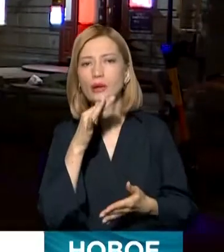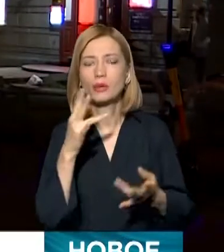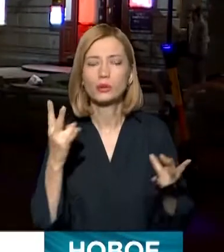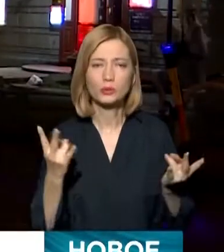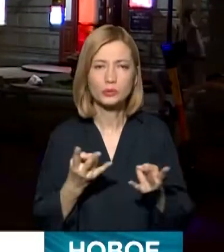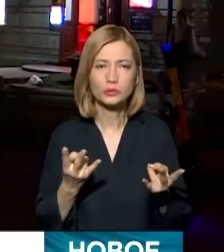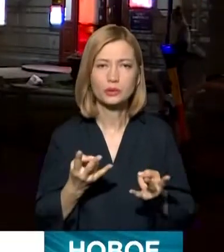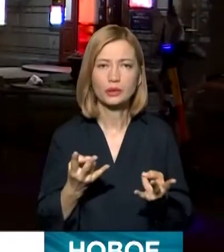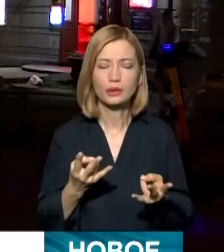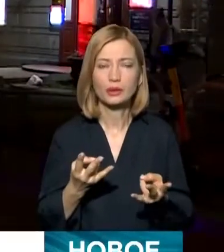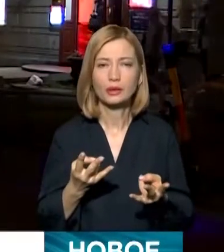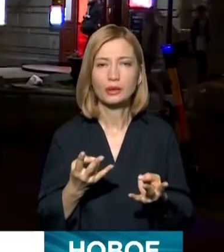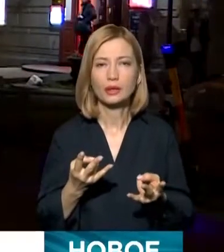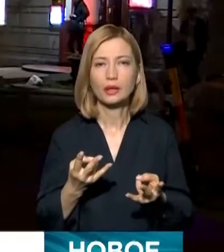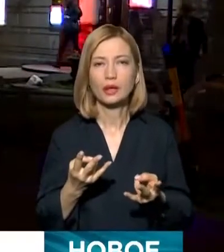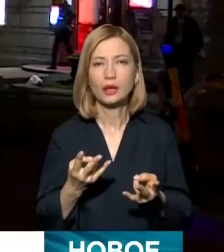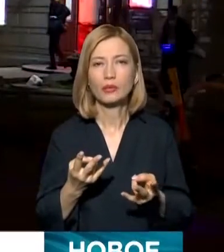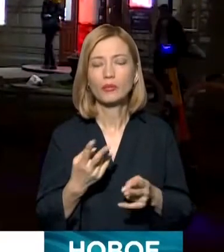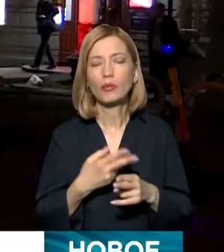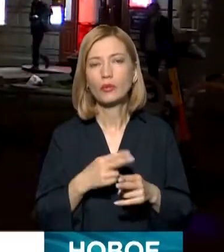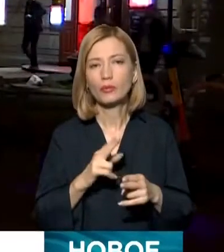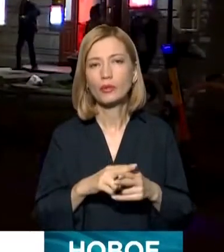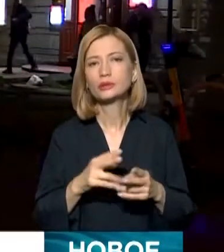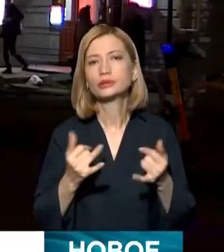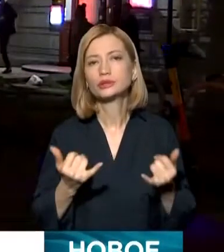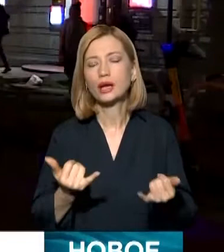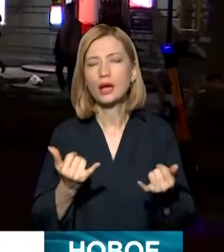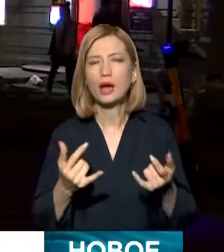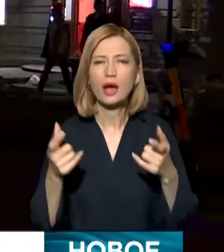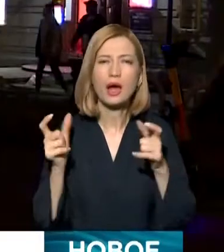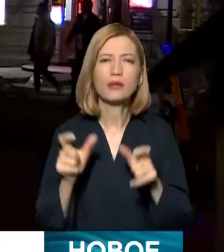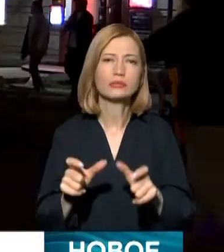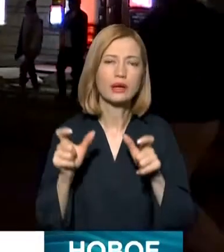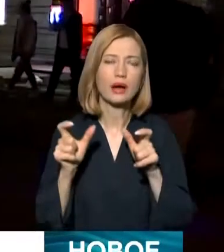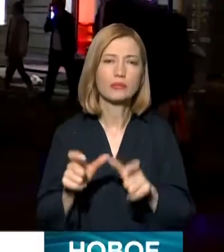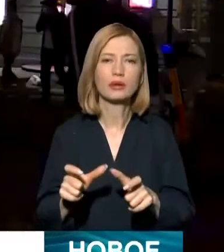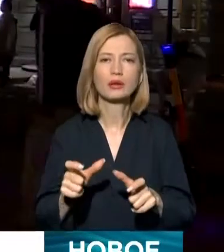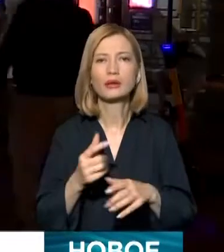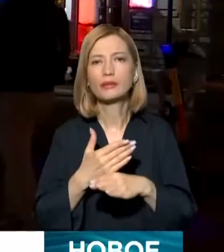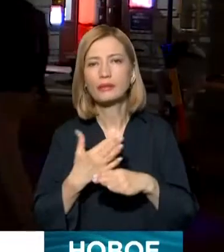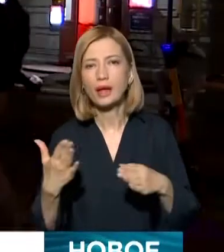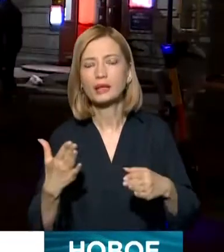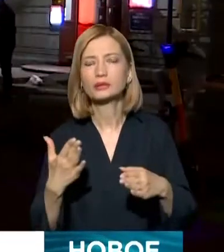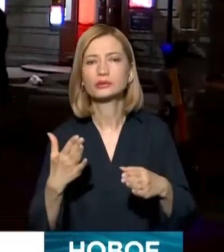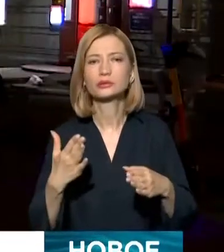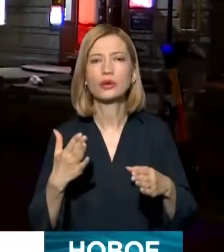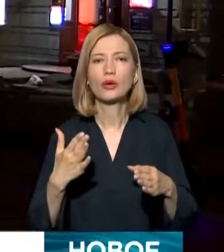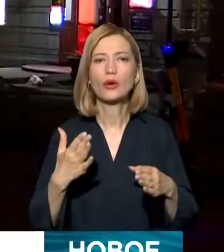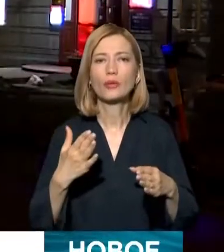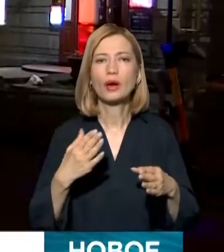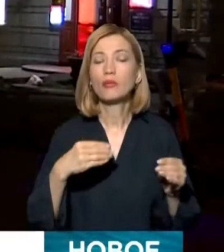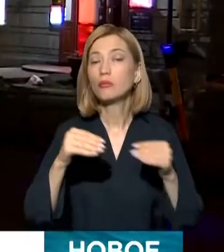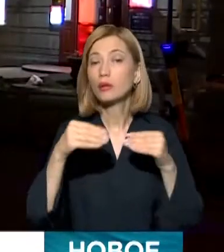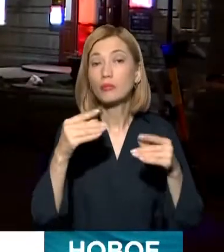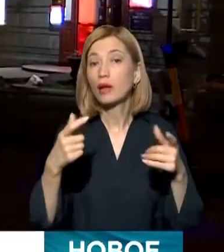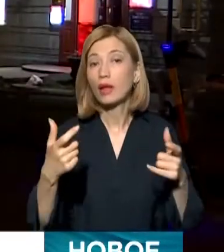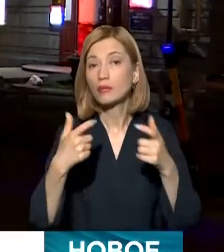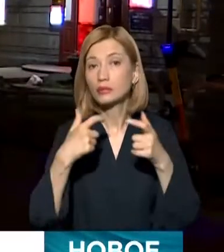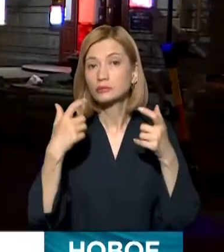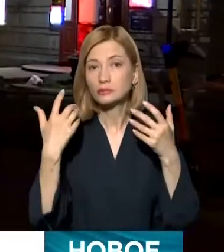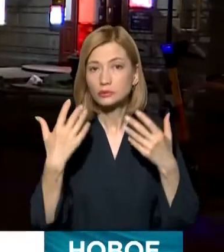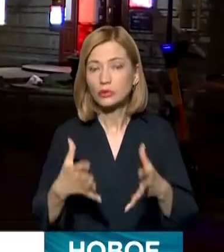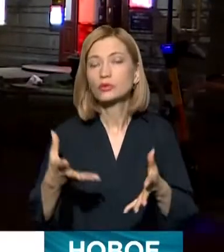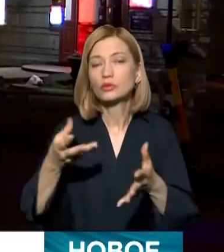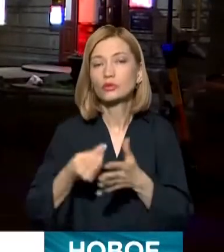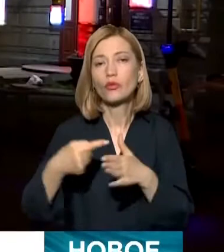случае полных тотальных санкций до реального импортозамещения, то есть замещения импортного товара российским, а